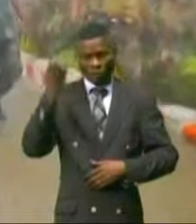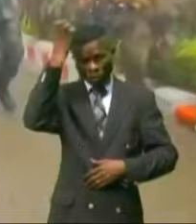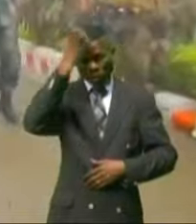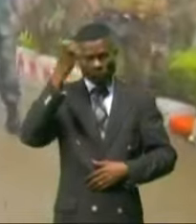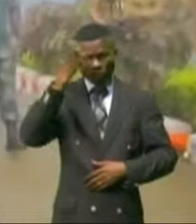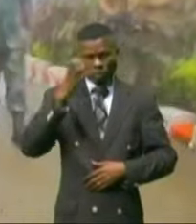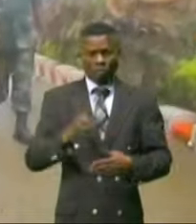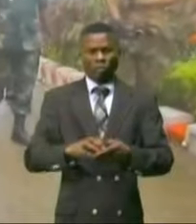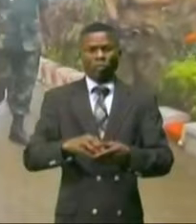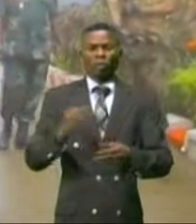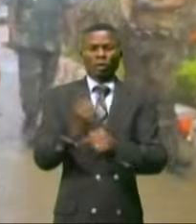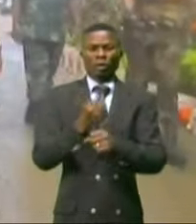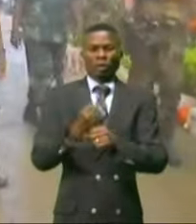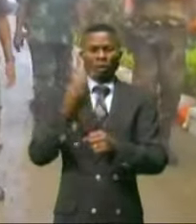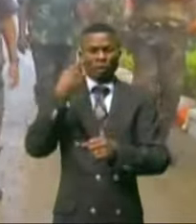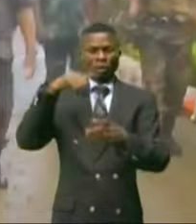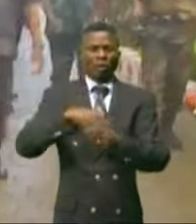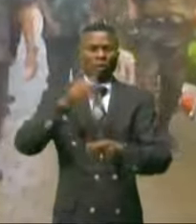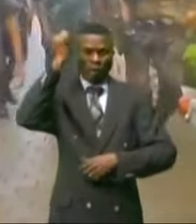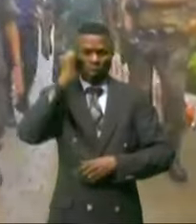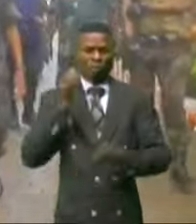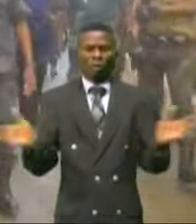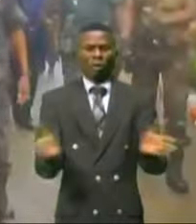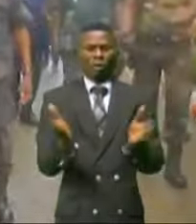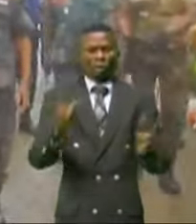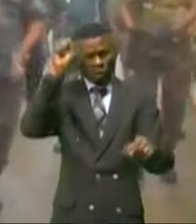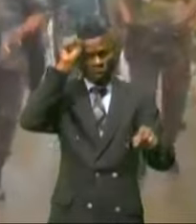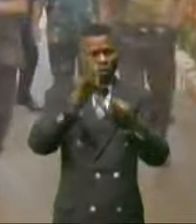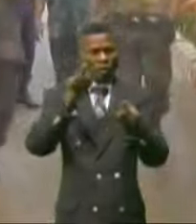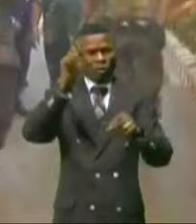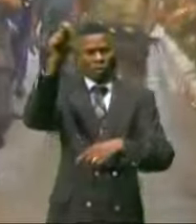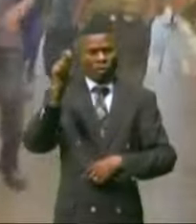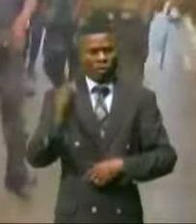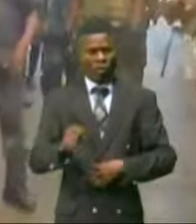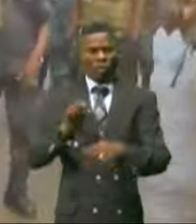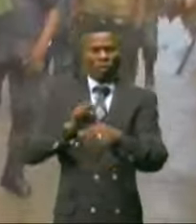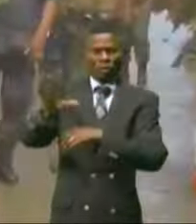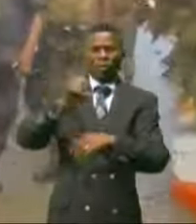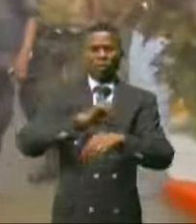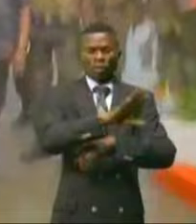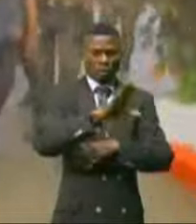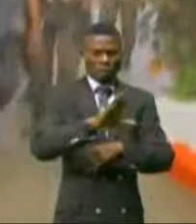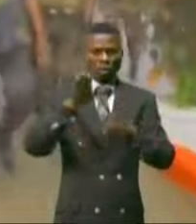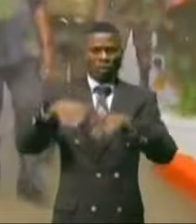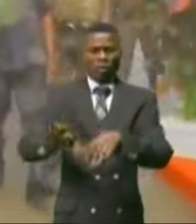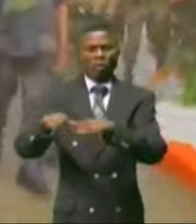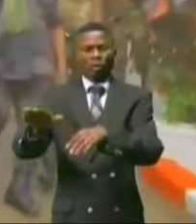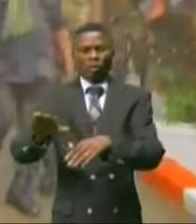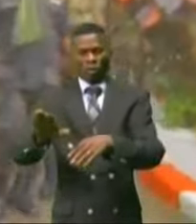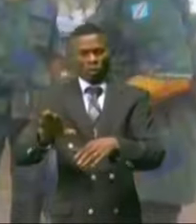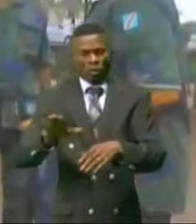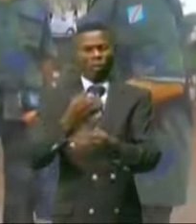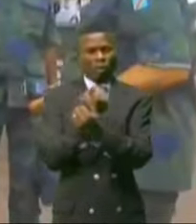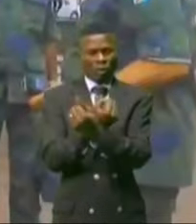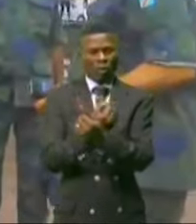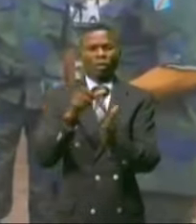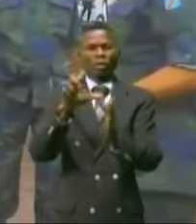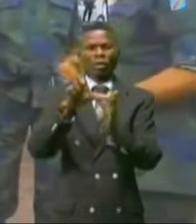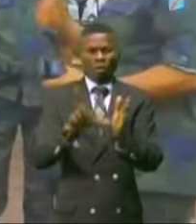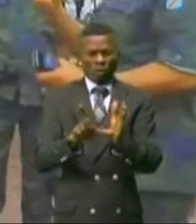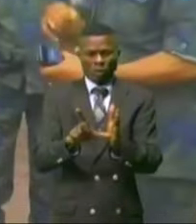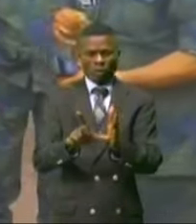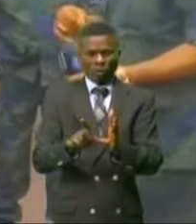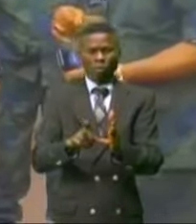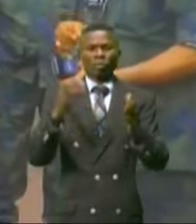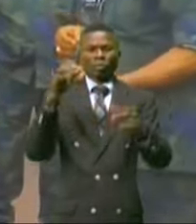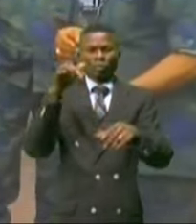la force navale à encourager ses frères d'armes déployés au lac Albert d'observer la discipline comme fut le cas lors